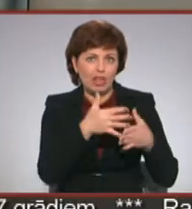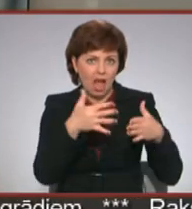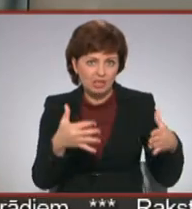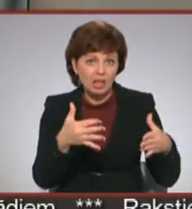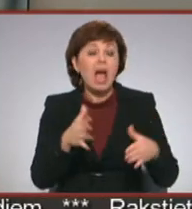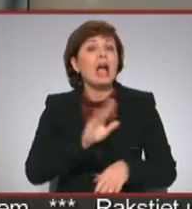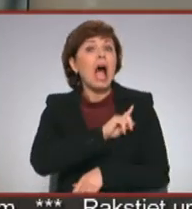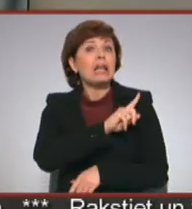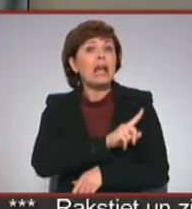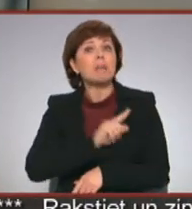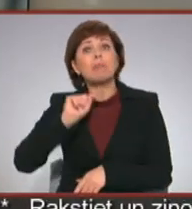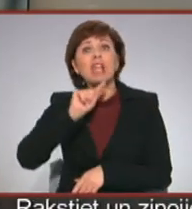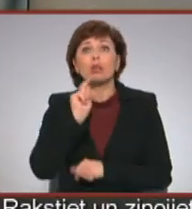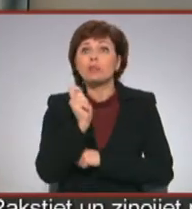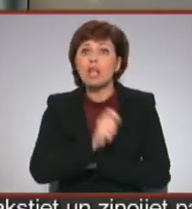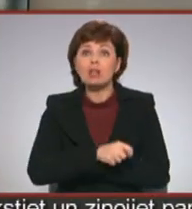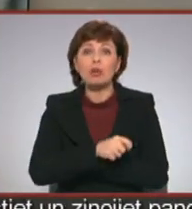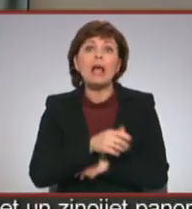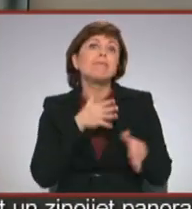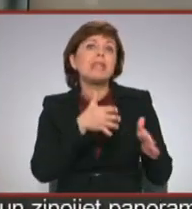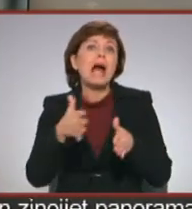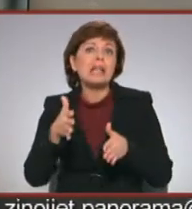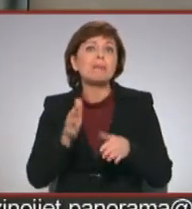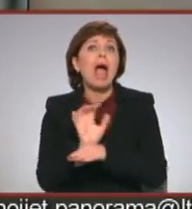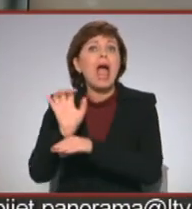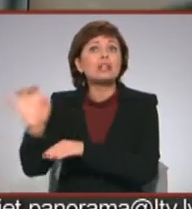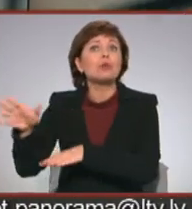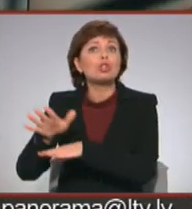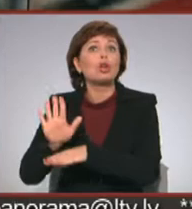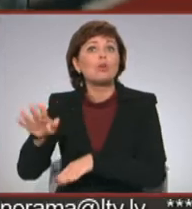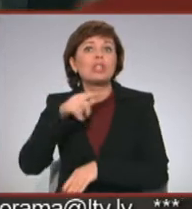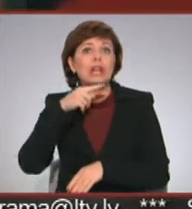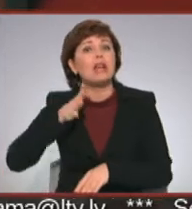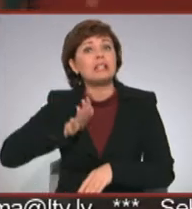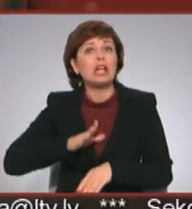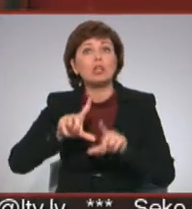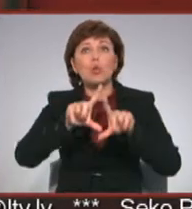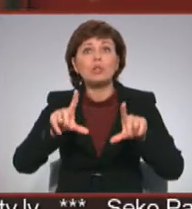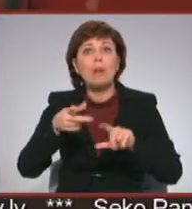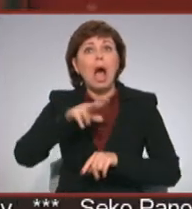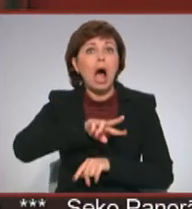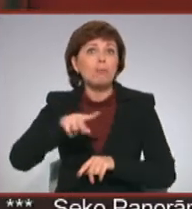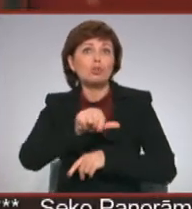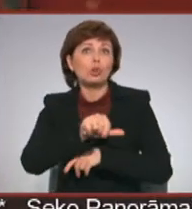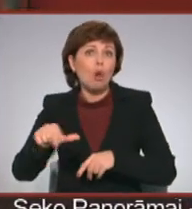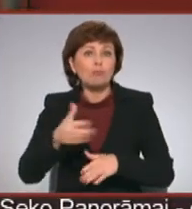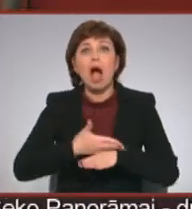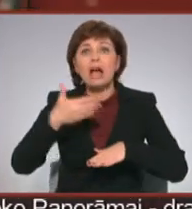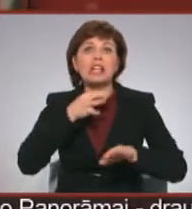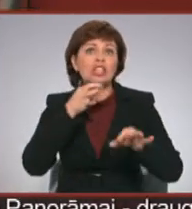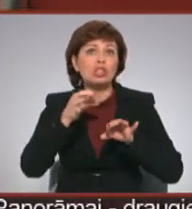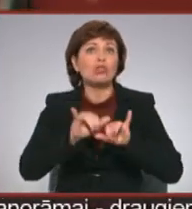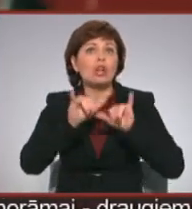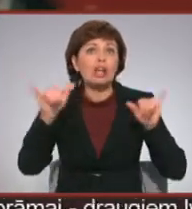Kā iespējamās ekonomiskās sankcijas ietekmēs eksporta tirgu uz Krieviju, kā cietīs uzņēmēji apus robežai? Par to asas diskusijas raisījās tikko